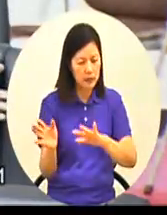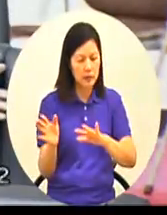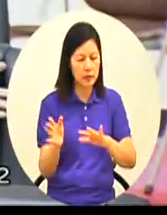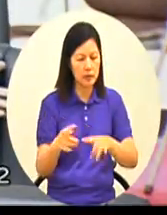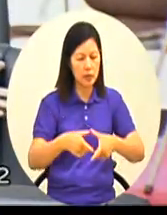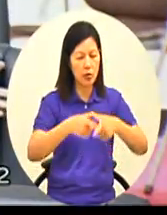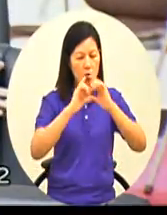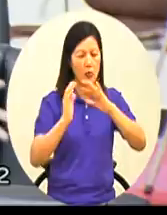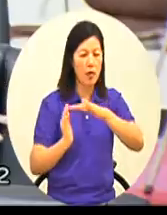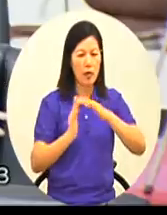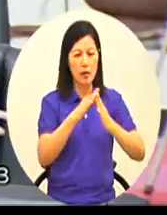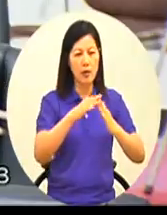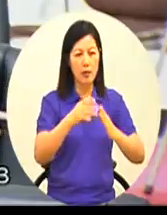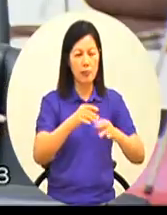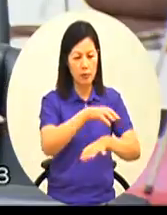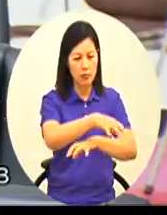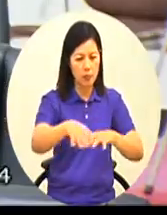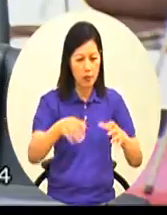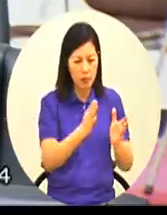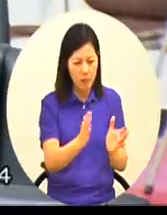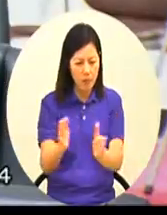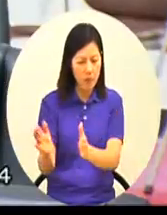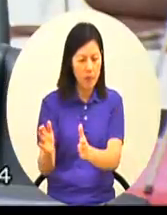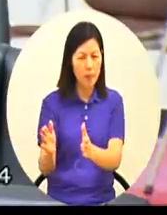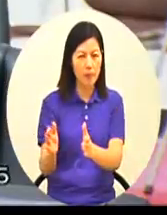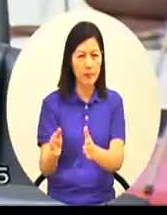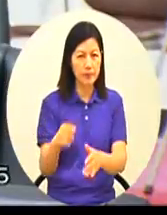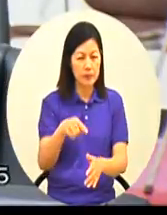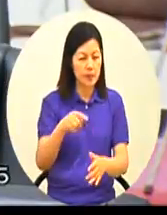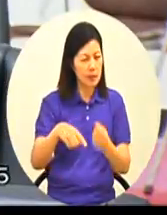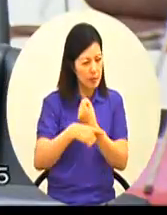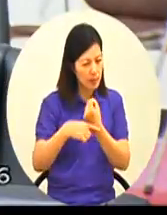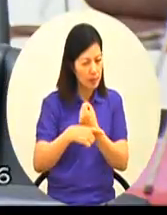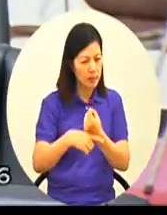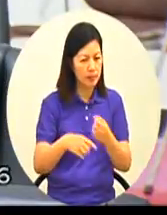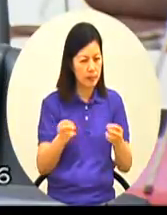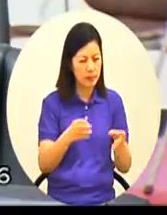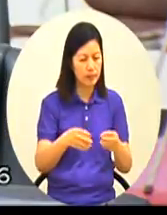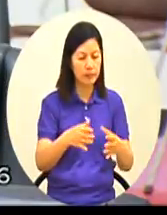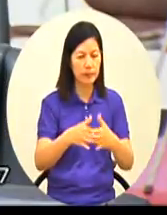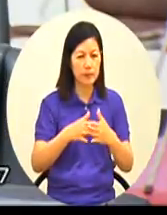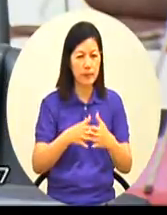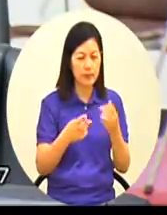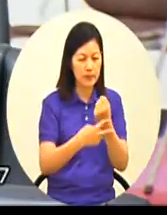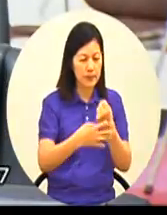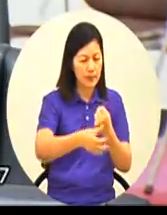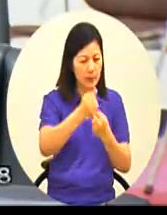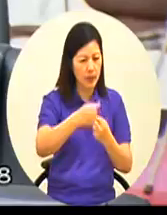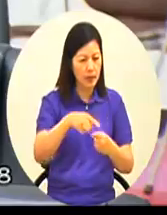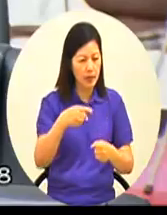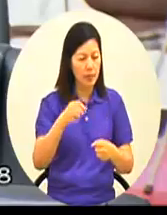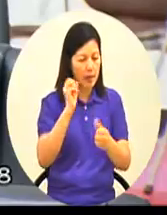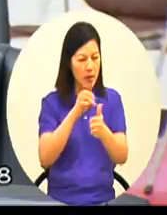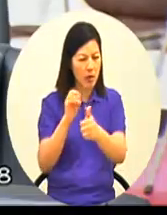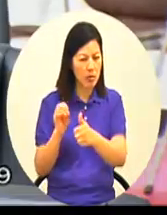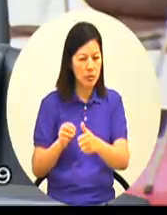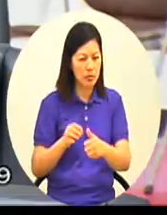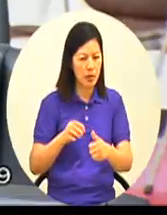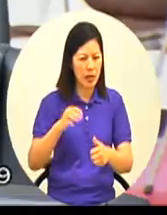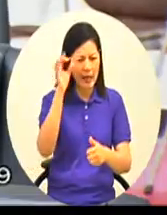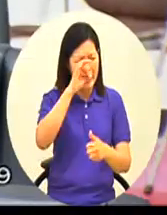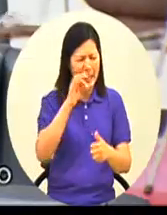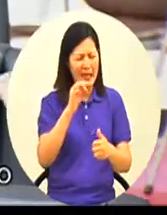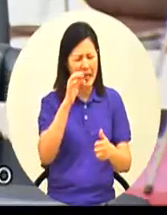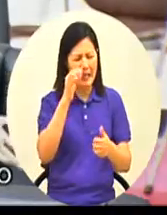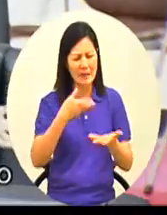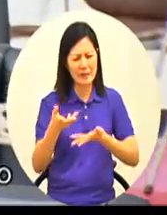复一个环境，好，那这样当然你们要去研究了哈，因为很多里长都在反映什么事都找他，但